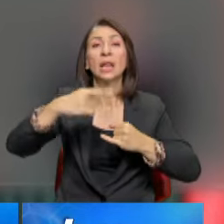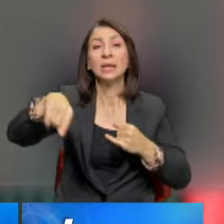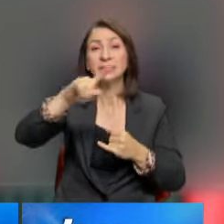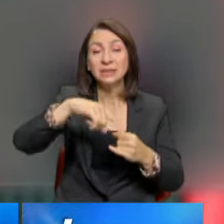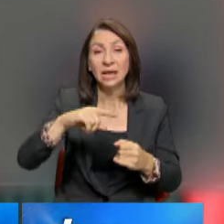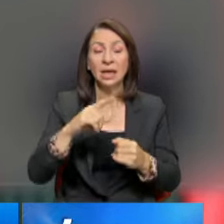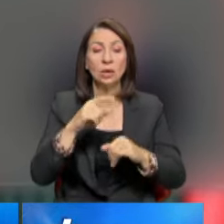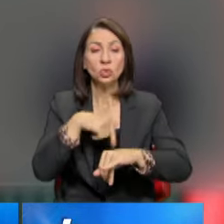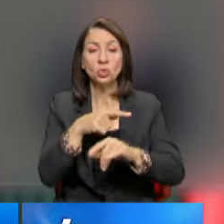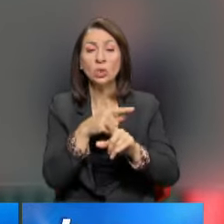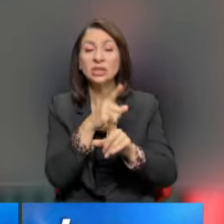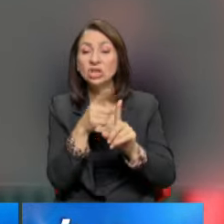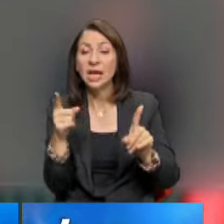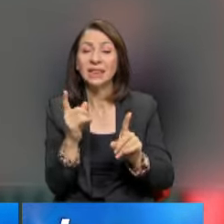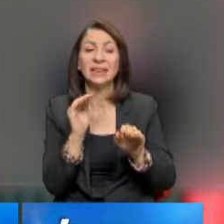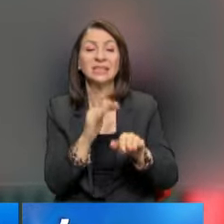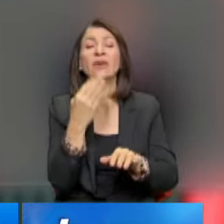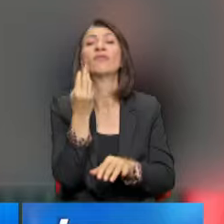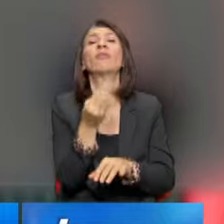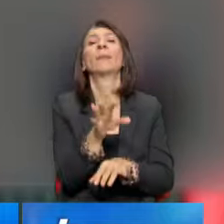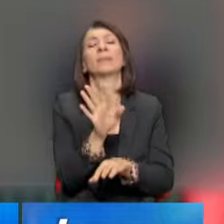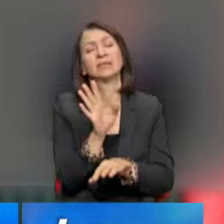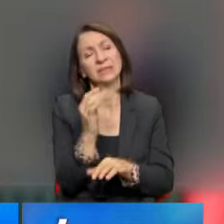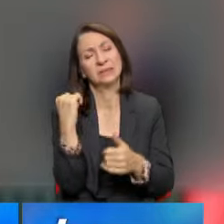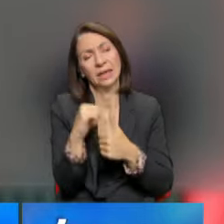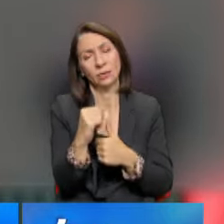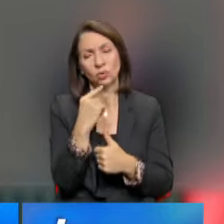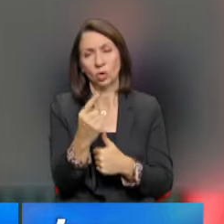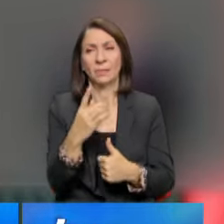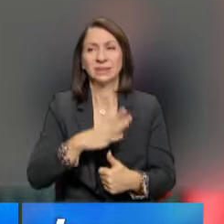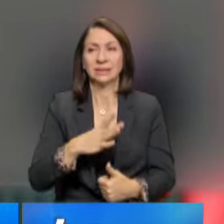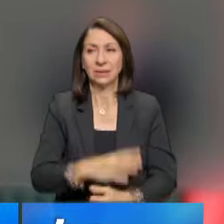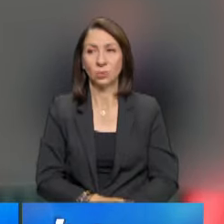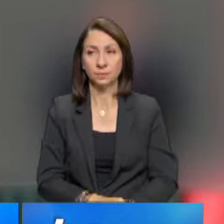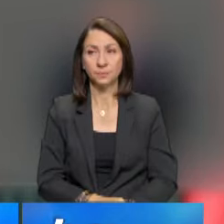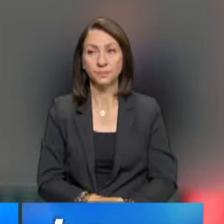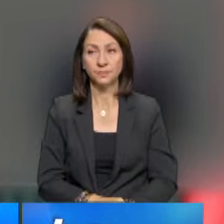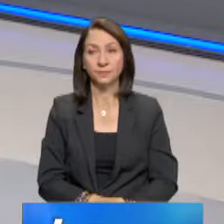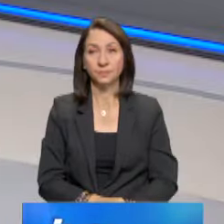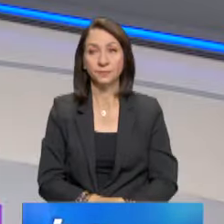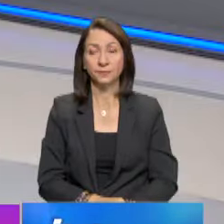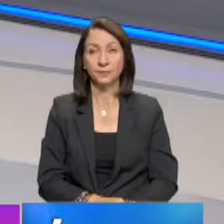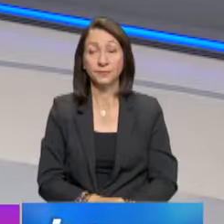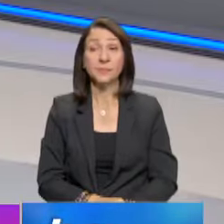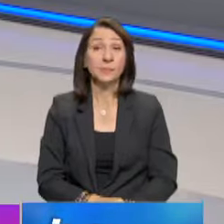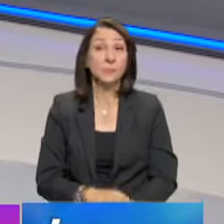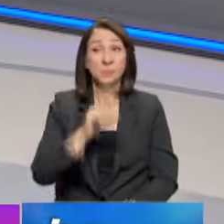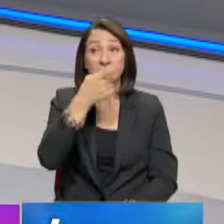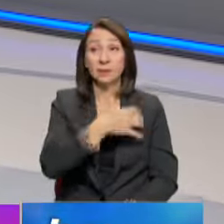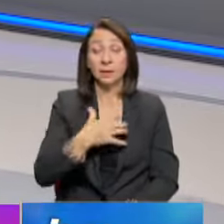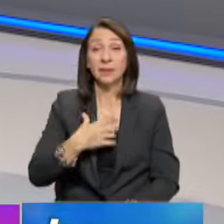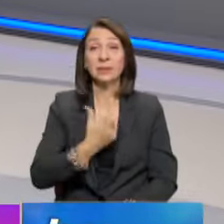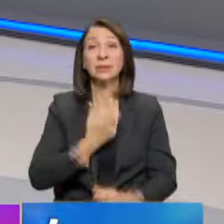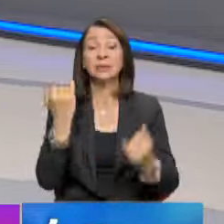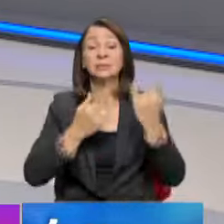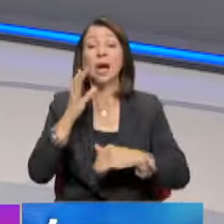da sürece katkı sağlamadığını tekraren ifade etmek istiyorum. Sadece anayasa